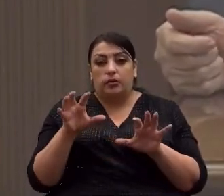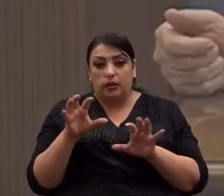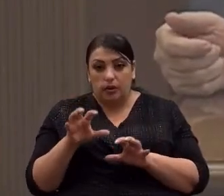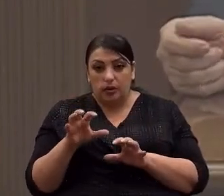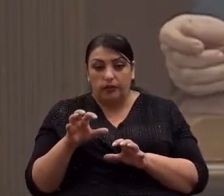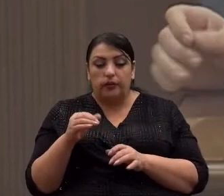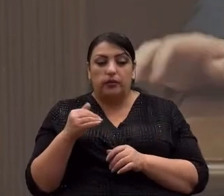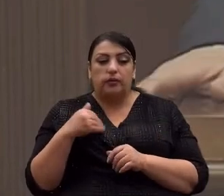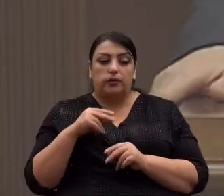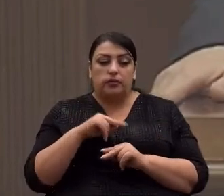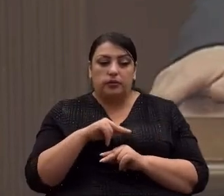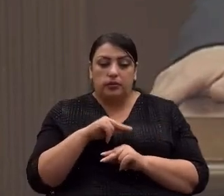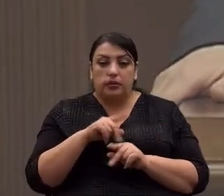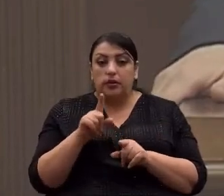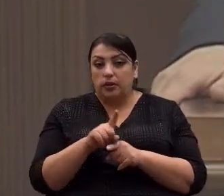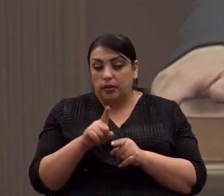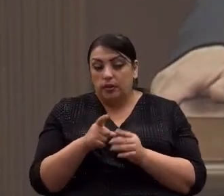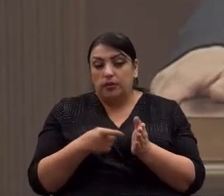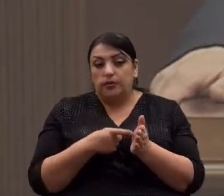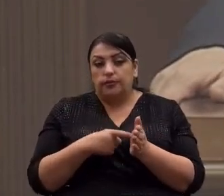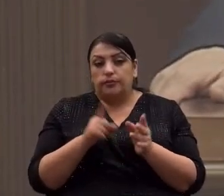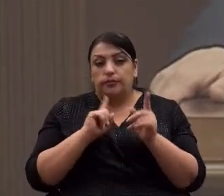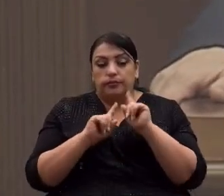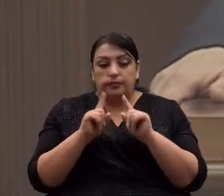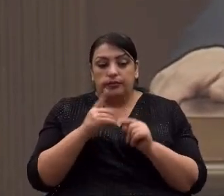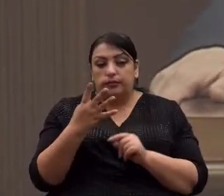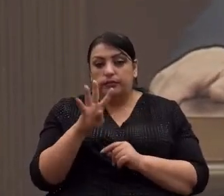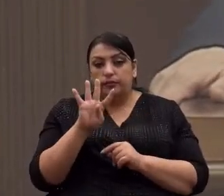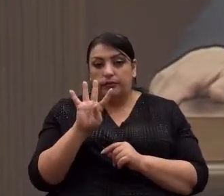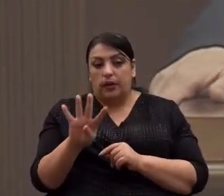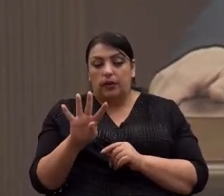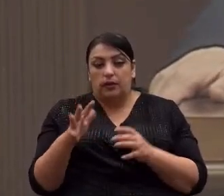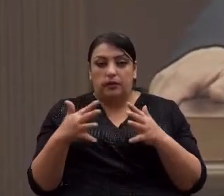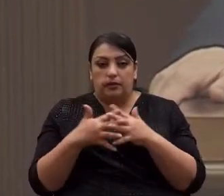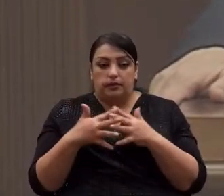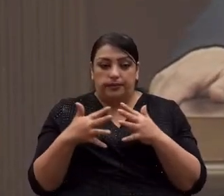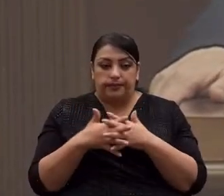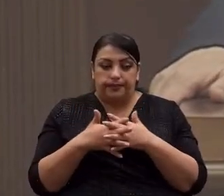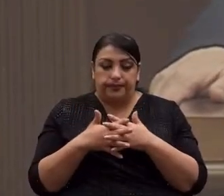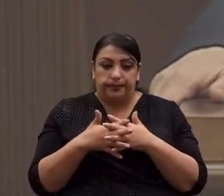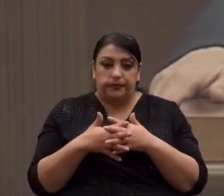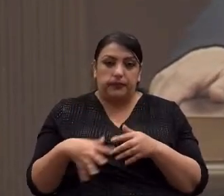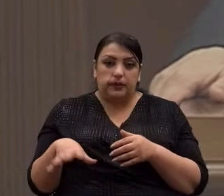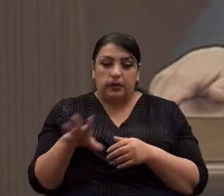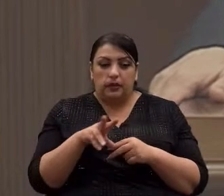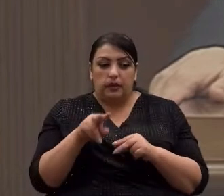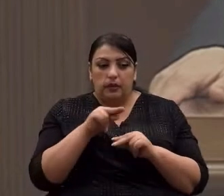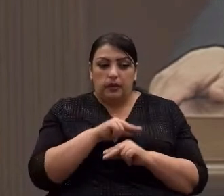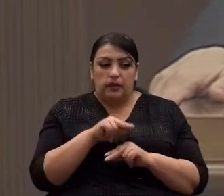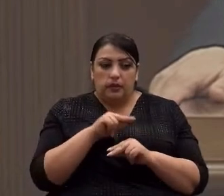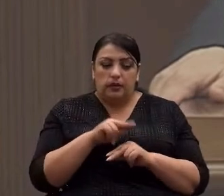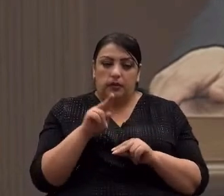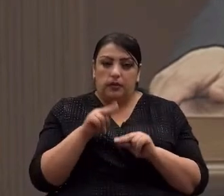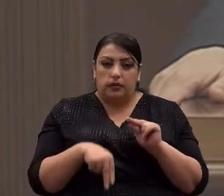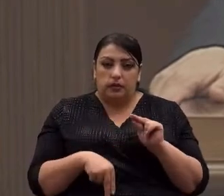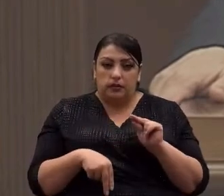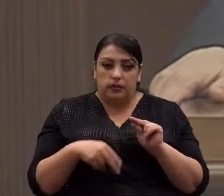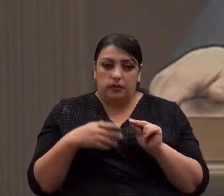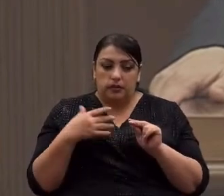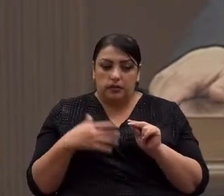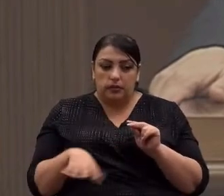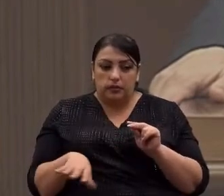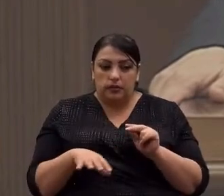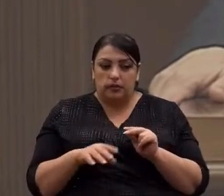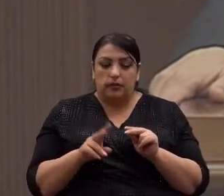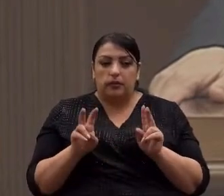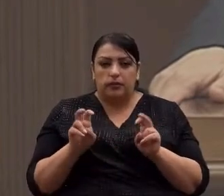աշխատենք, ասեմ, որ նաև քնի չանձնաժողովը 44-օրյա պատերազմի ամբողջ ծավալով աշխատանքը ավարտված է, նաև